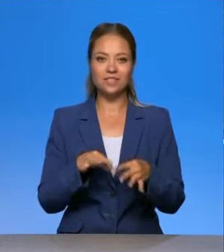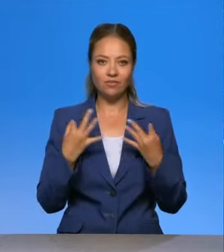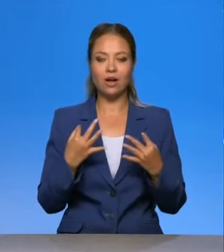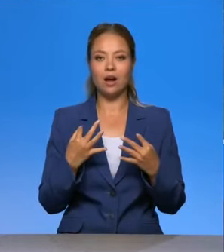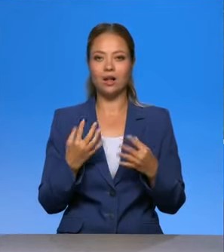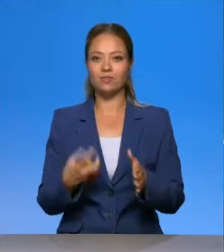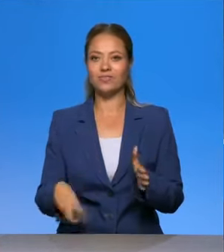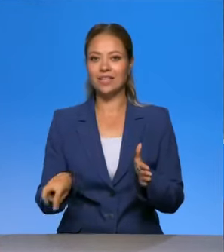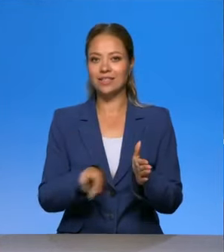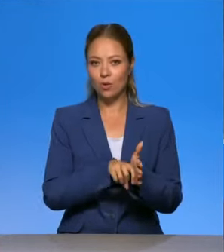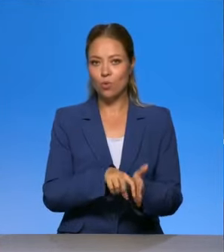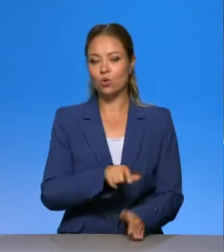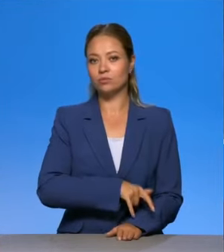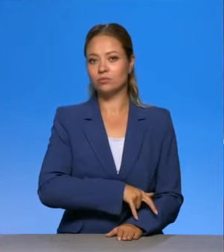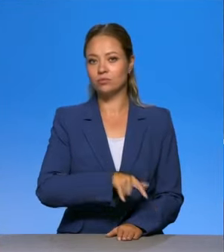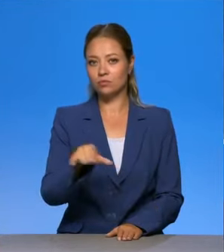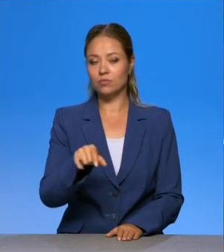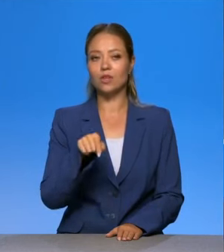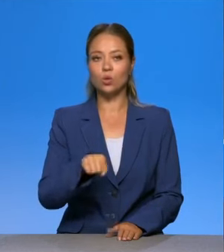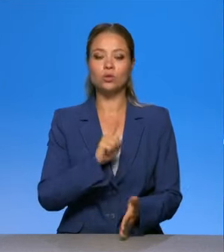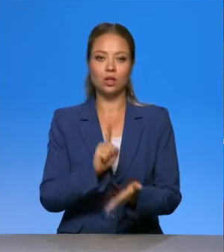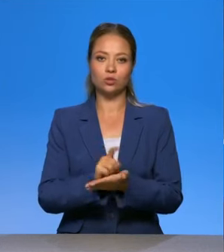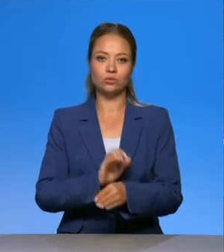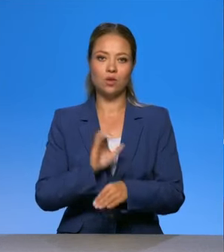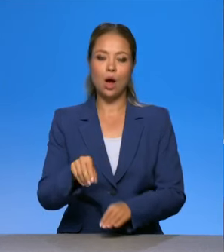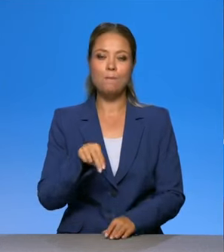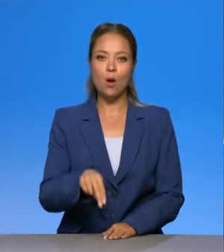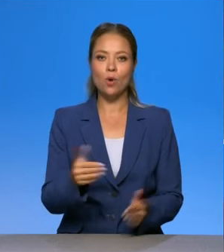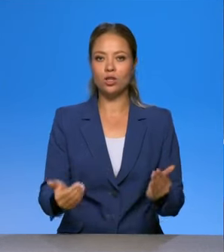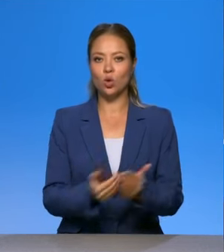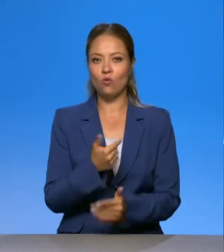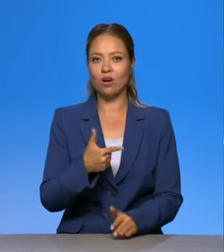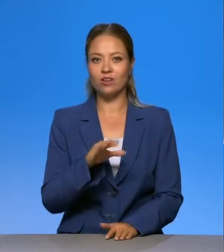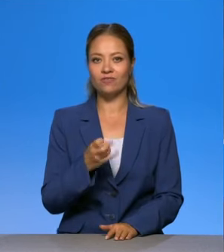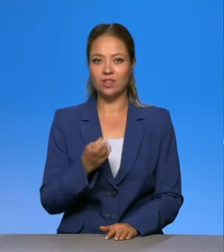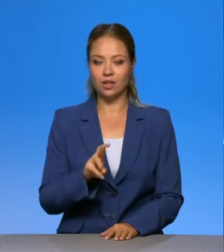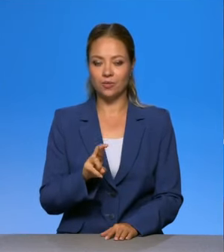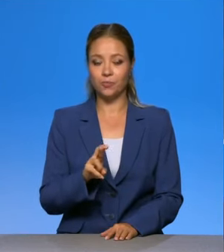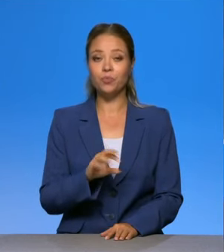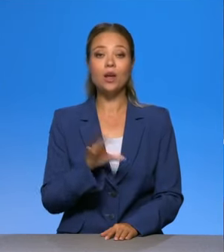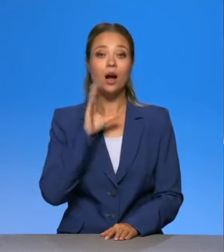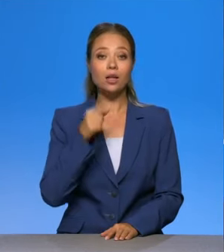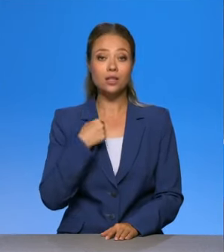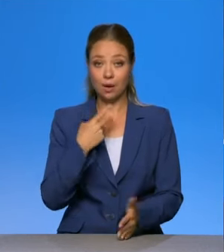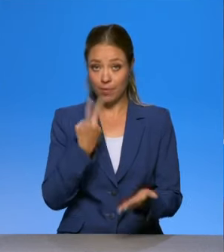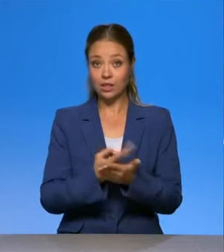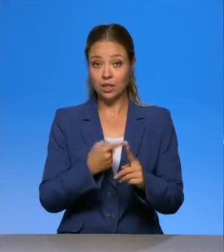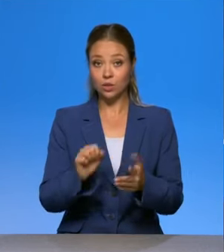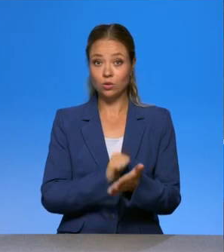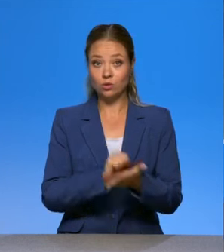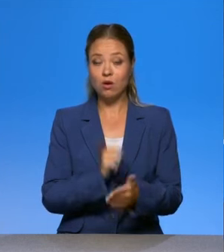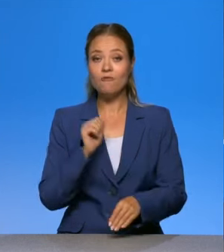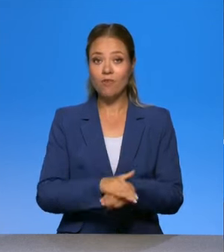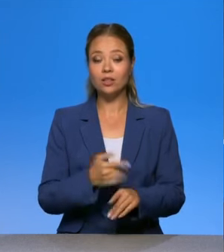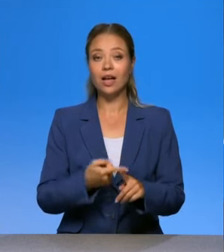борт воздушного судна, которое должно отправить нас в Папуа-Новую Гвинею из Сиднея. И Когда я показал эту бумагу, выяснилось, что она